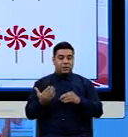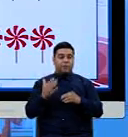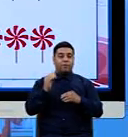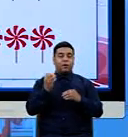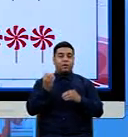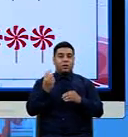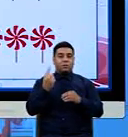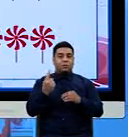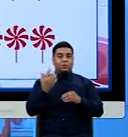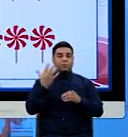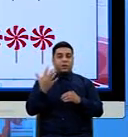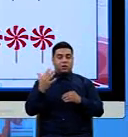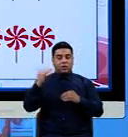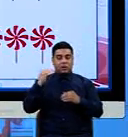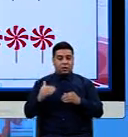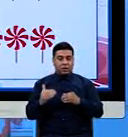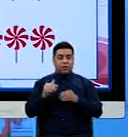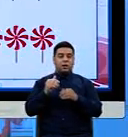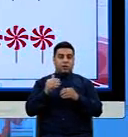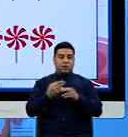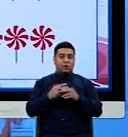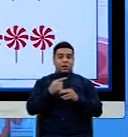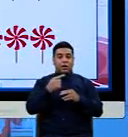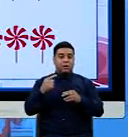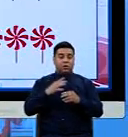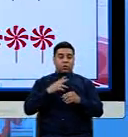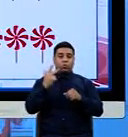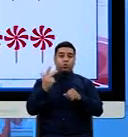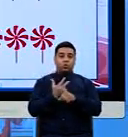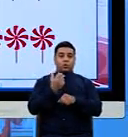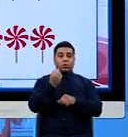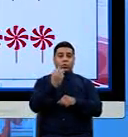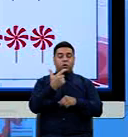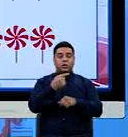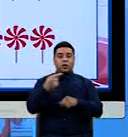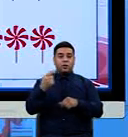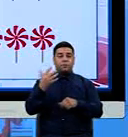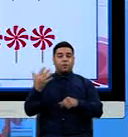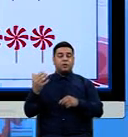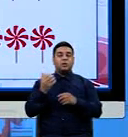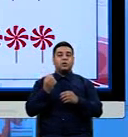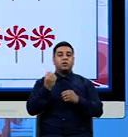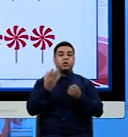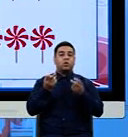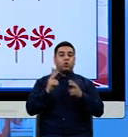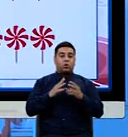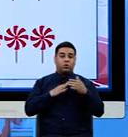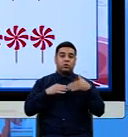ayirdik. Undan keyin esa yana 5 tasini ayirdik. 3 marotaba 5 ni ayirsak 0 ta